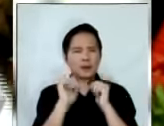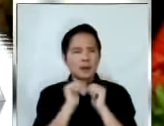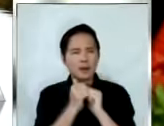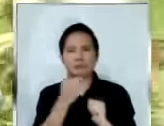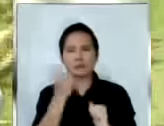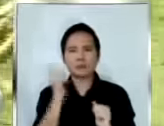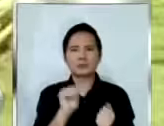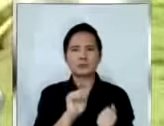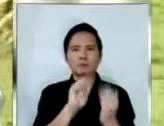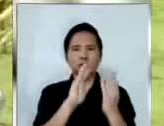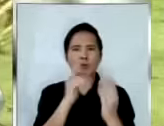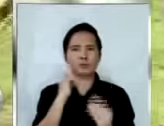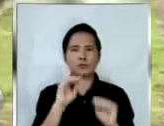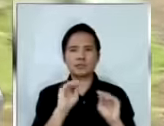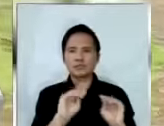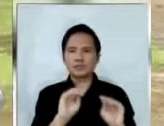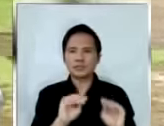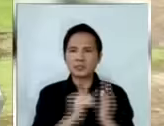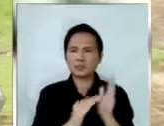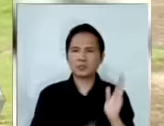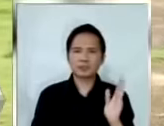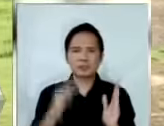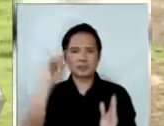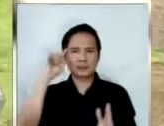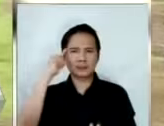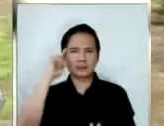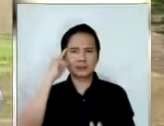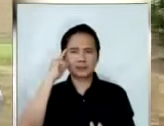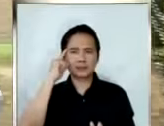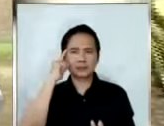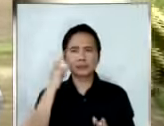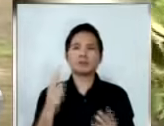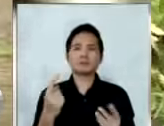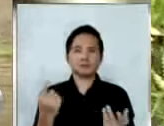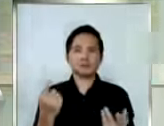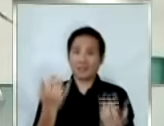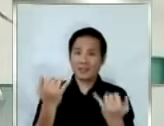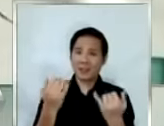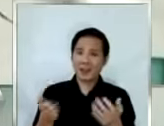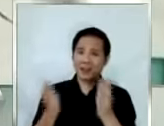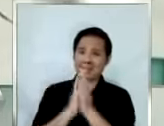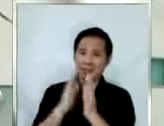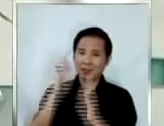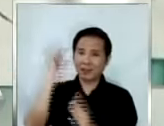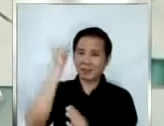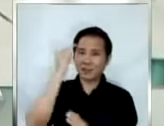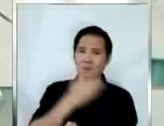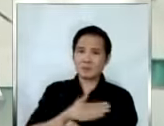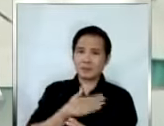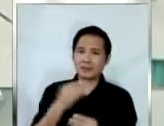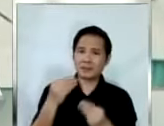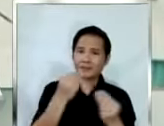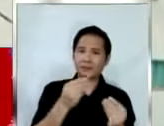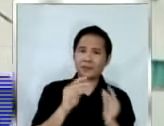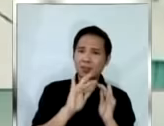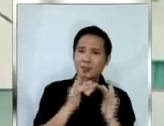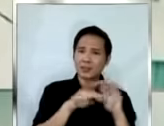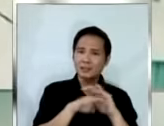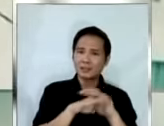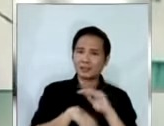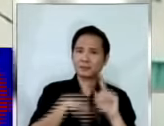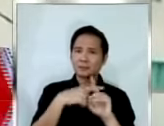anak namin. Ang panawagan nila, internet at gadget para sa kanilang mga anak. Sa Panabo City, Davao del